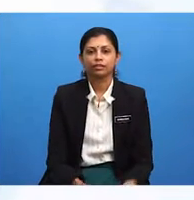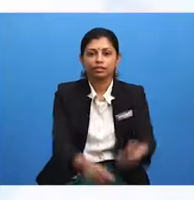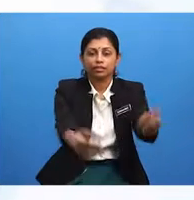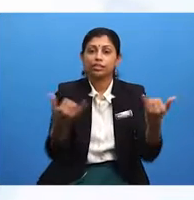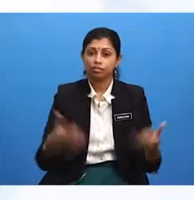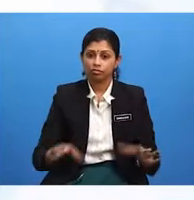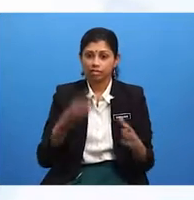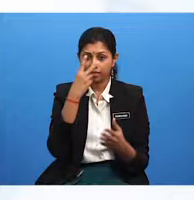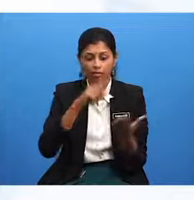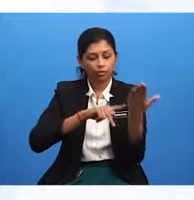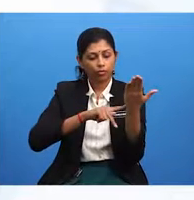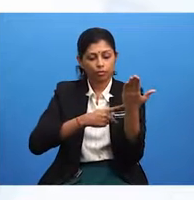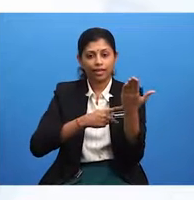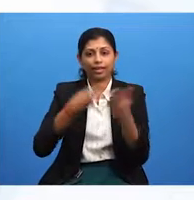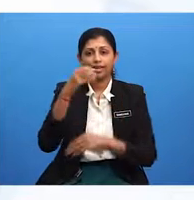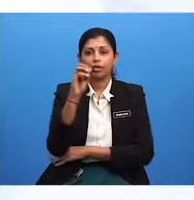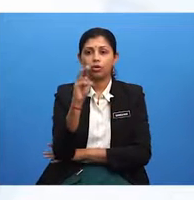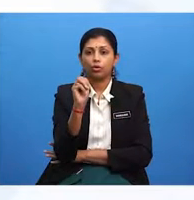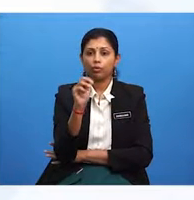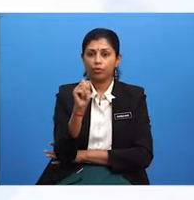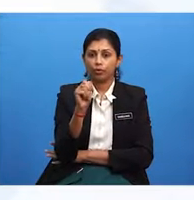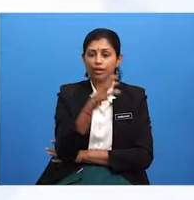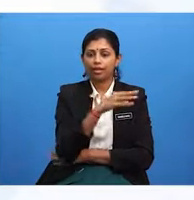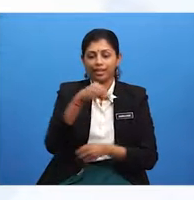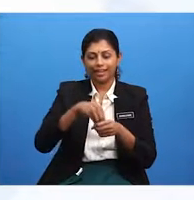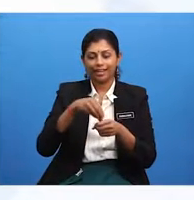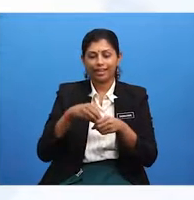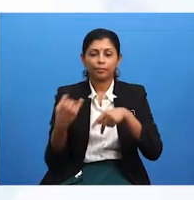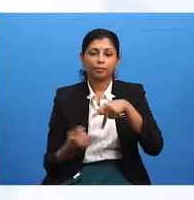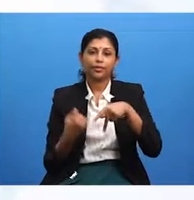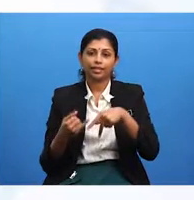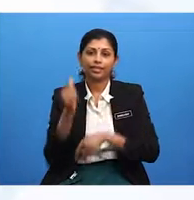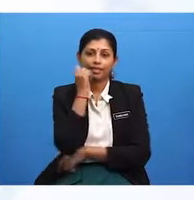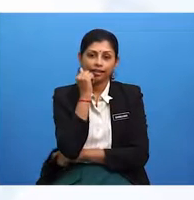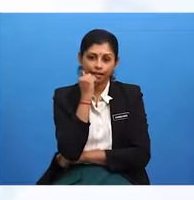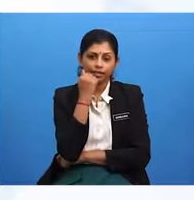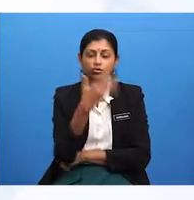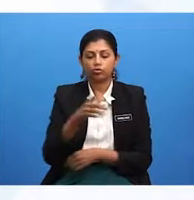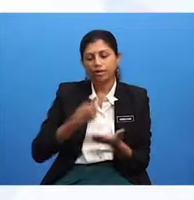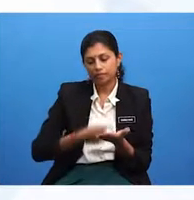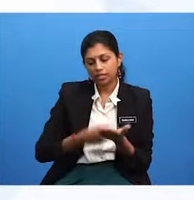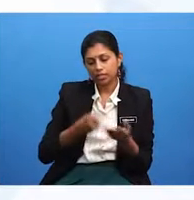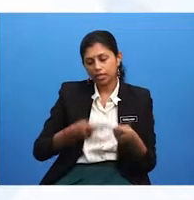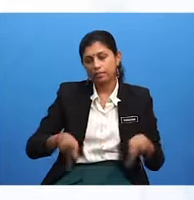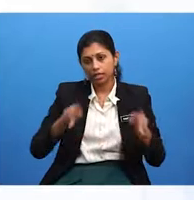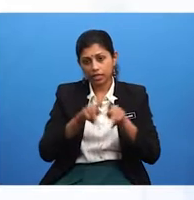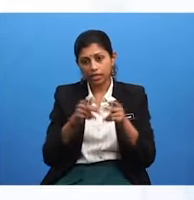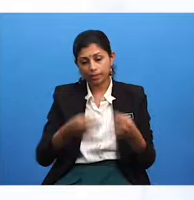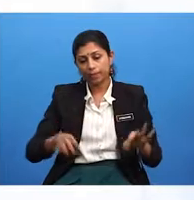hormon dalam kita haid dan kita turut membincangkan kepentingan kita haid.